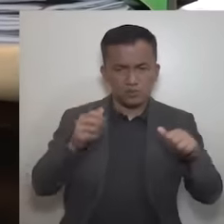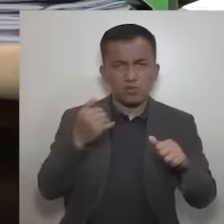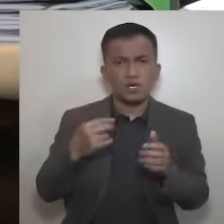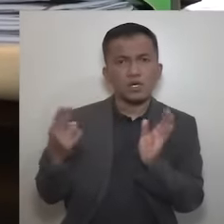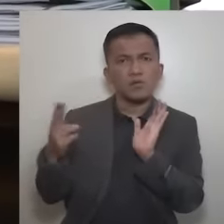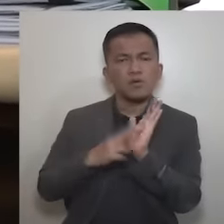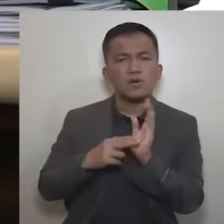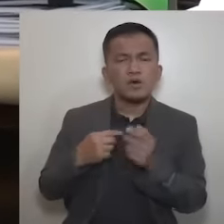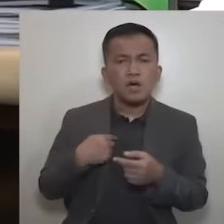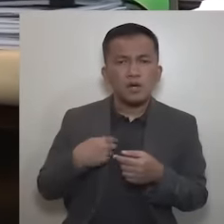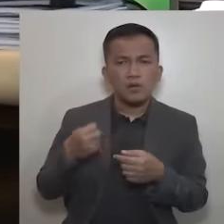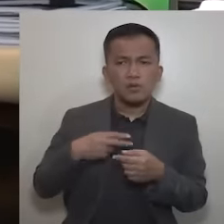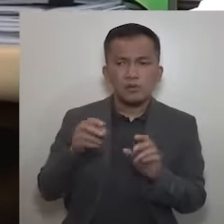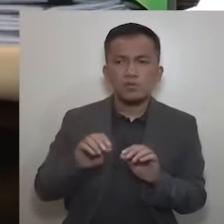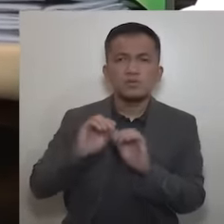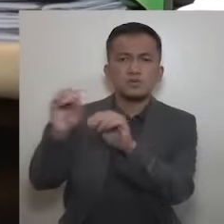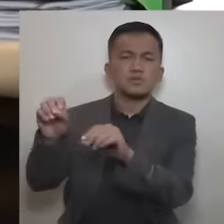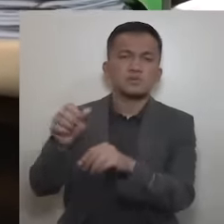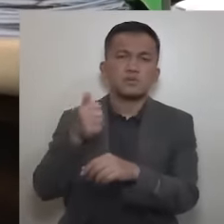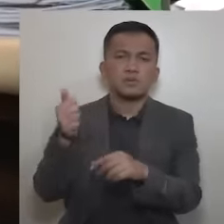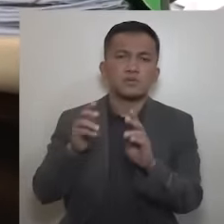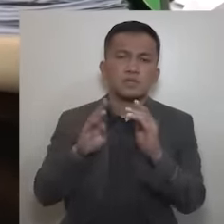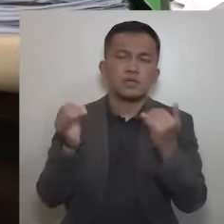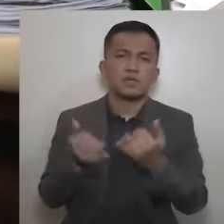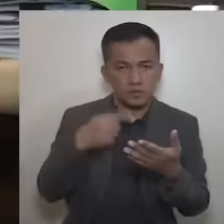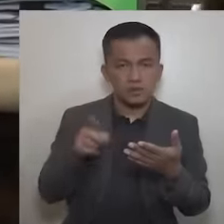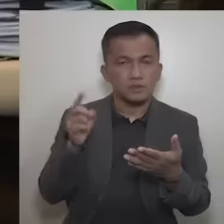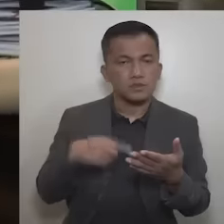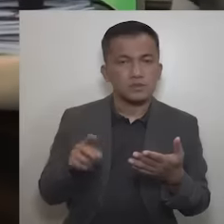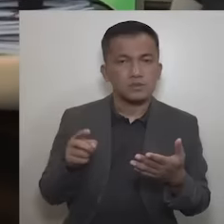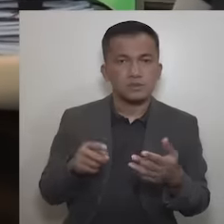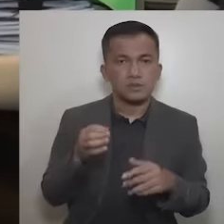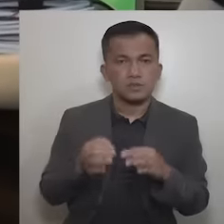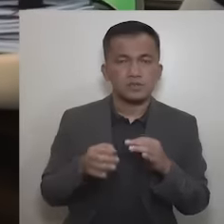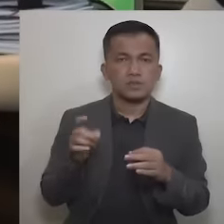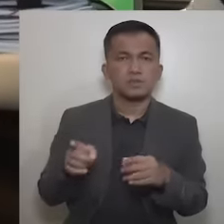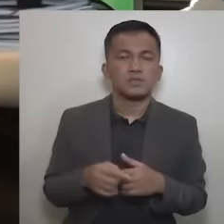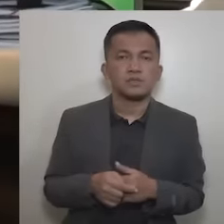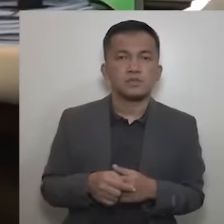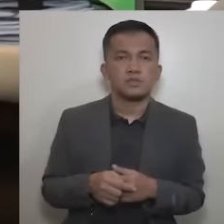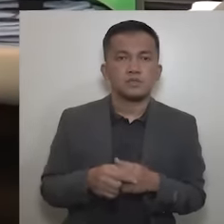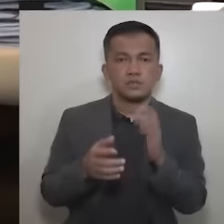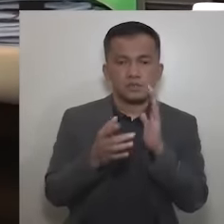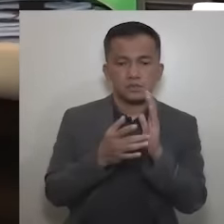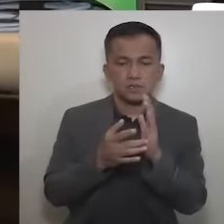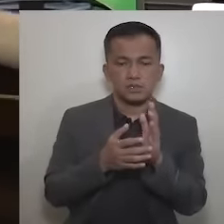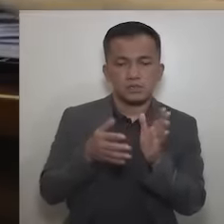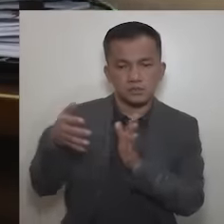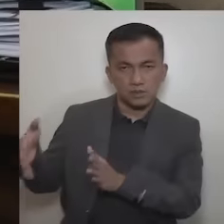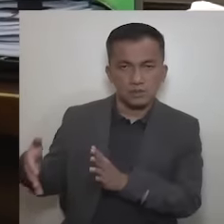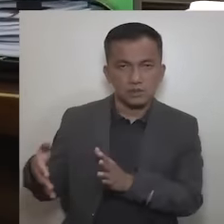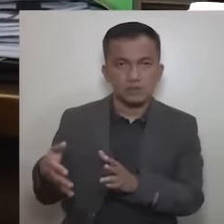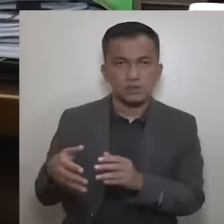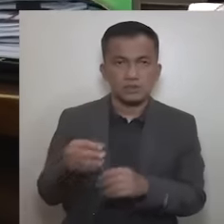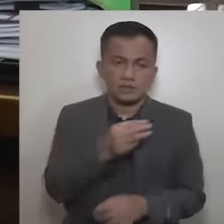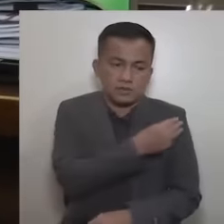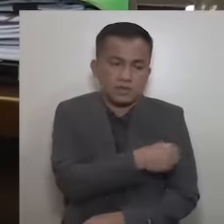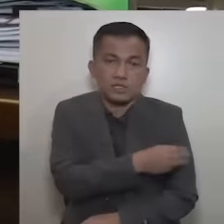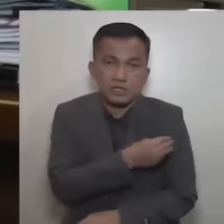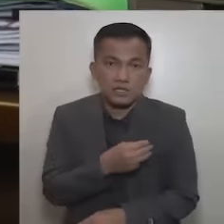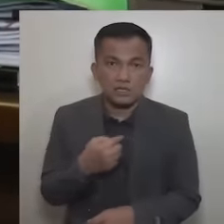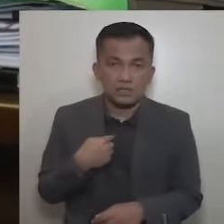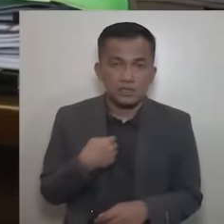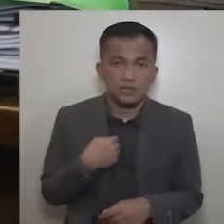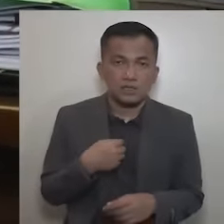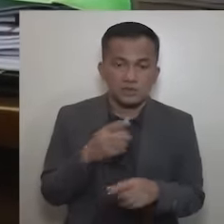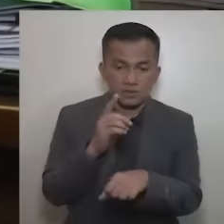akin pinapipirmahan e mapupunta po sa ibang barangay po pala. Kung truck po yan is nasa technical side po eh. Nasa medical side